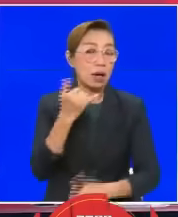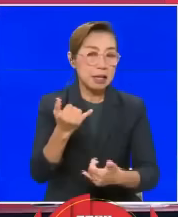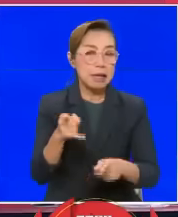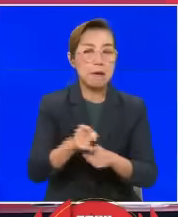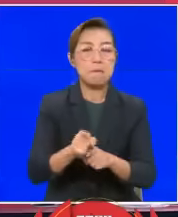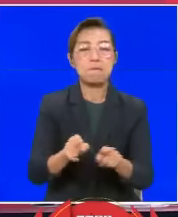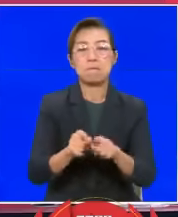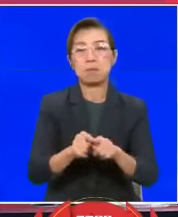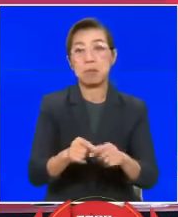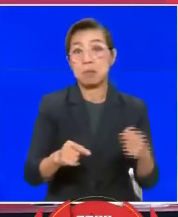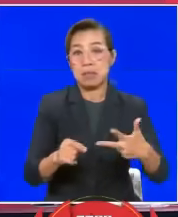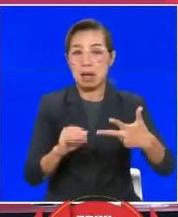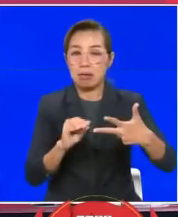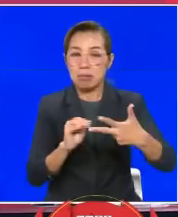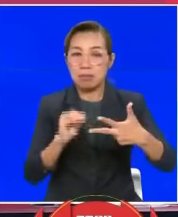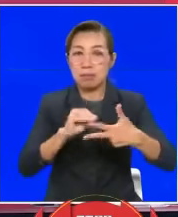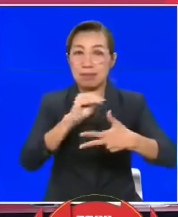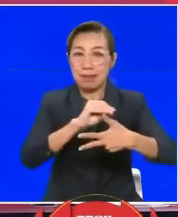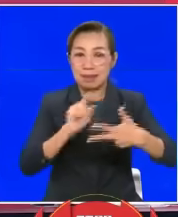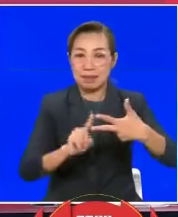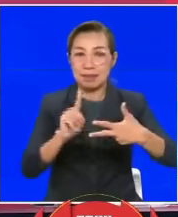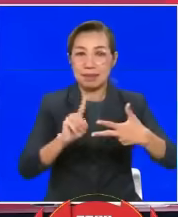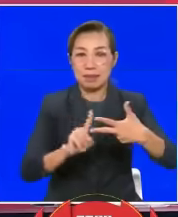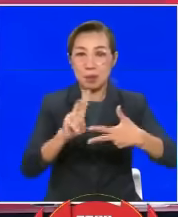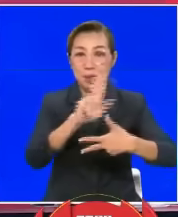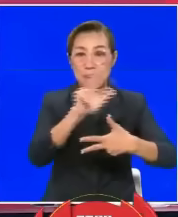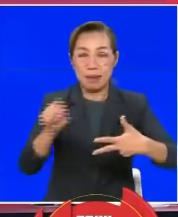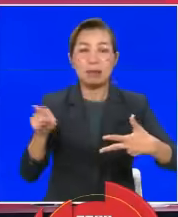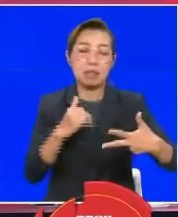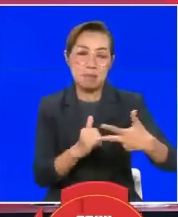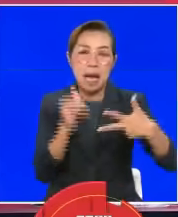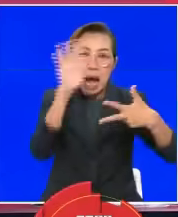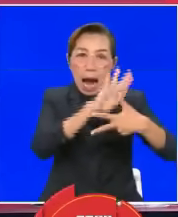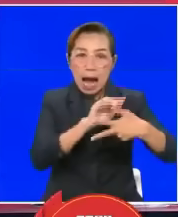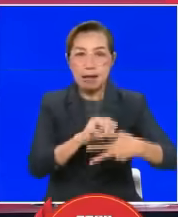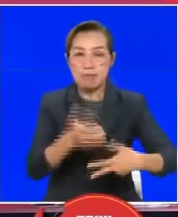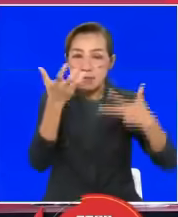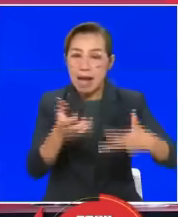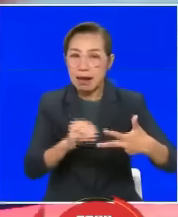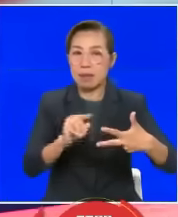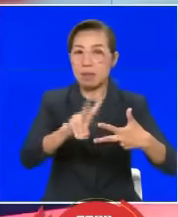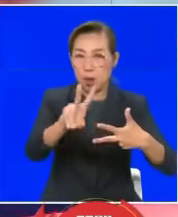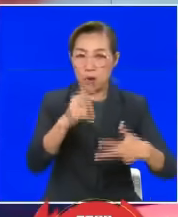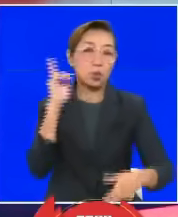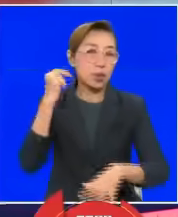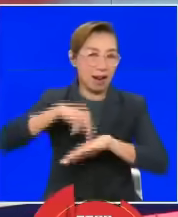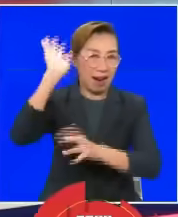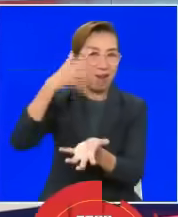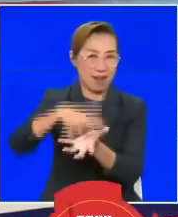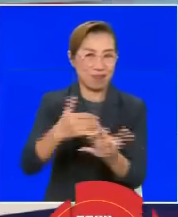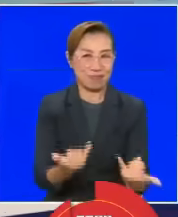2ยังมีนัยยะอะไรมากมายเลยนะคะเราไปติดตามรายละเอียดจากคุณอโนทัยสกุลทองแรงงานสดมาจากปปชค่ะ